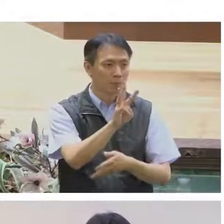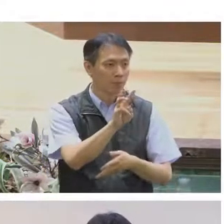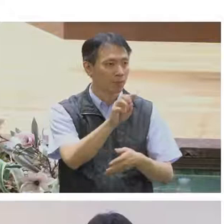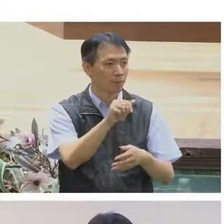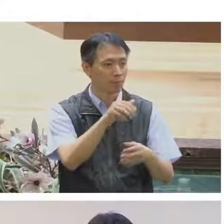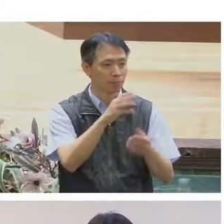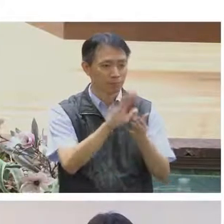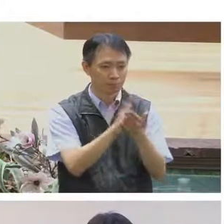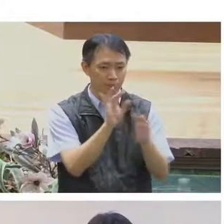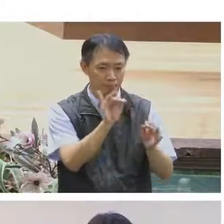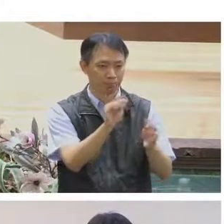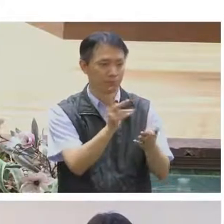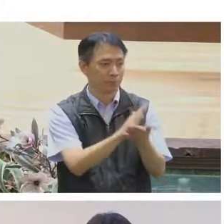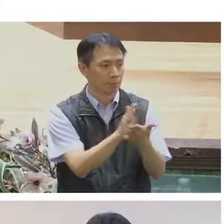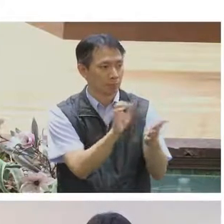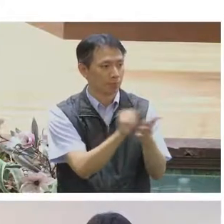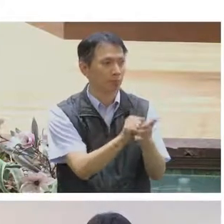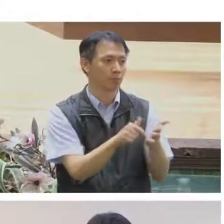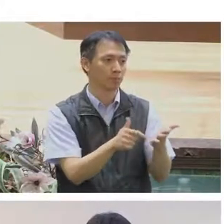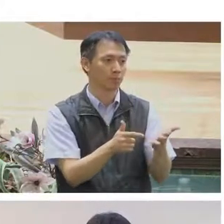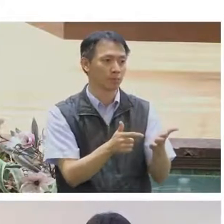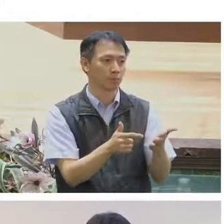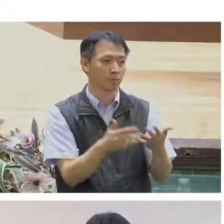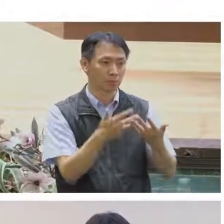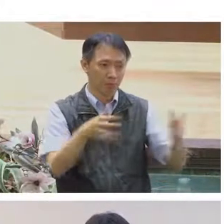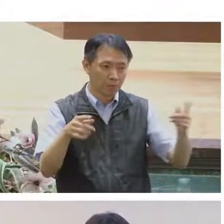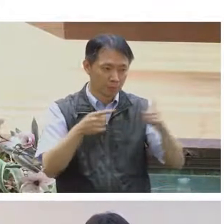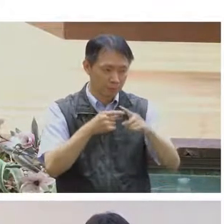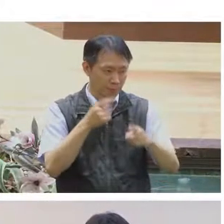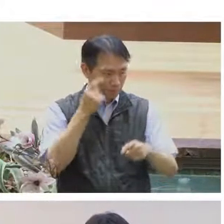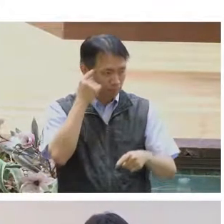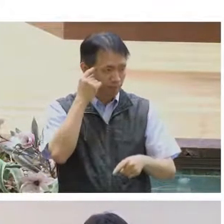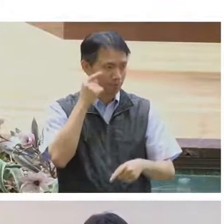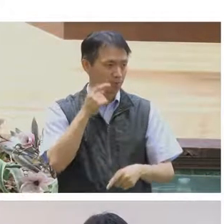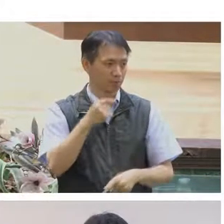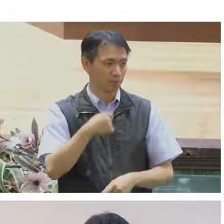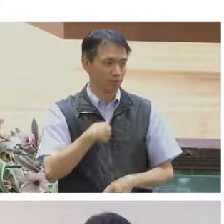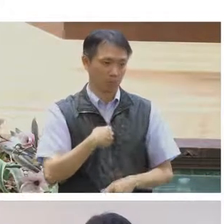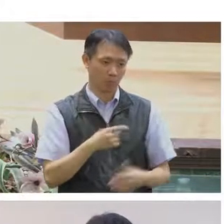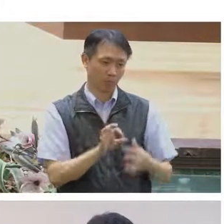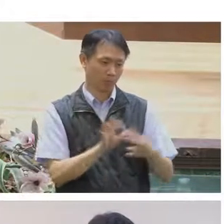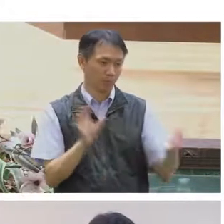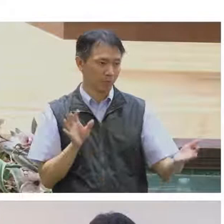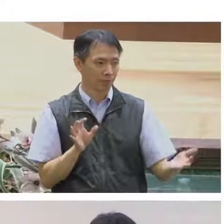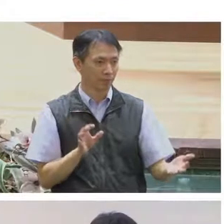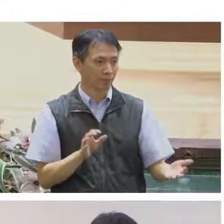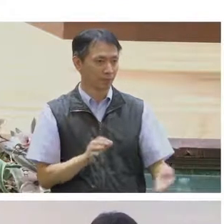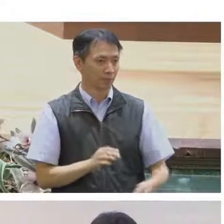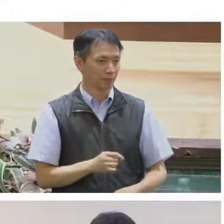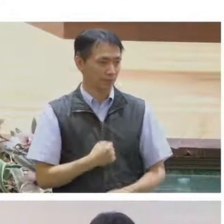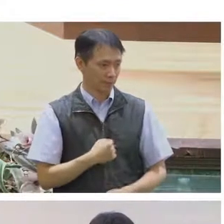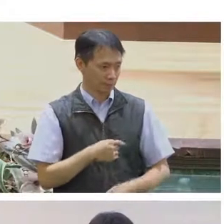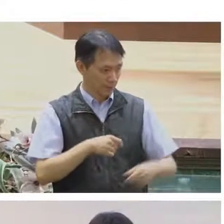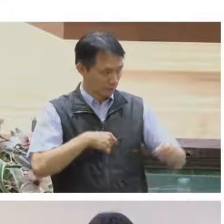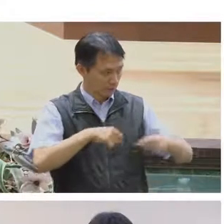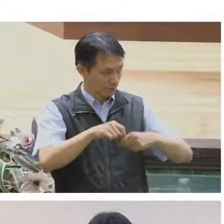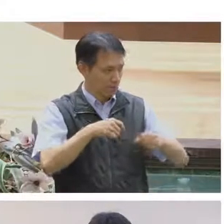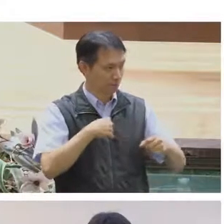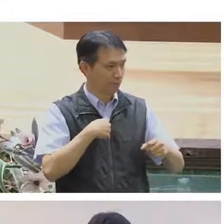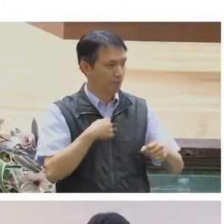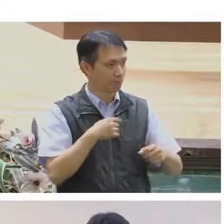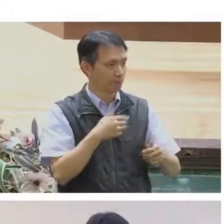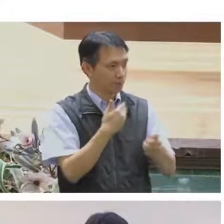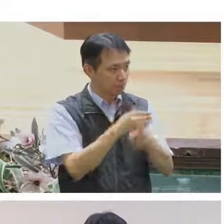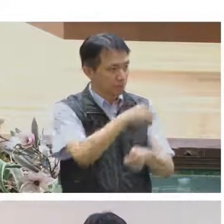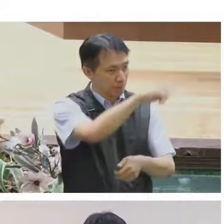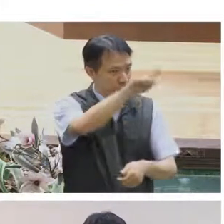以这些都是已经发生。那很多人可能还是会觉得说那个东西跟我没有关系。那我们这计划本身也是有一种倡议的作用，就是让大